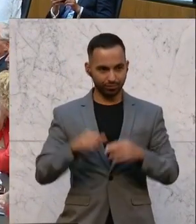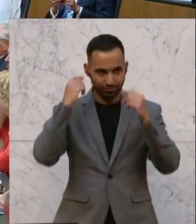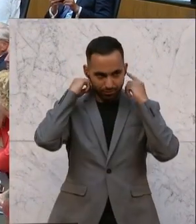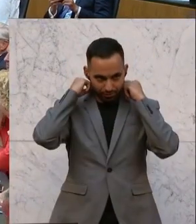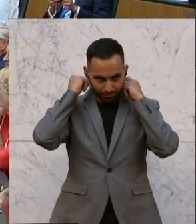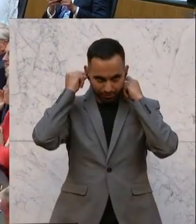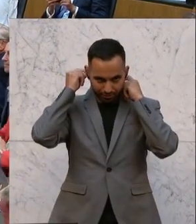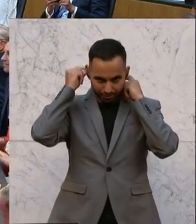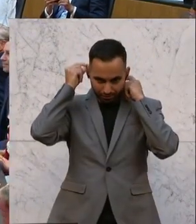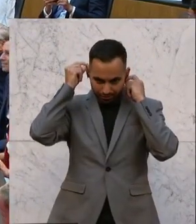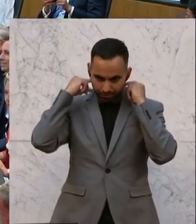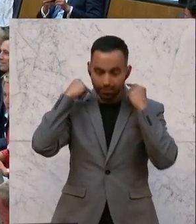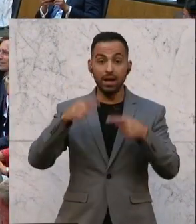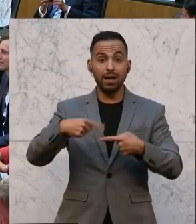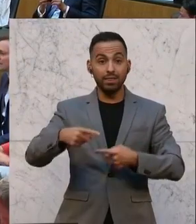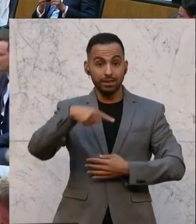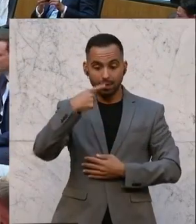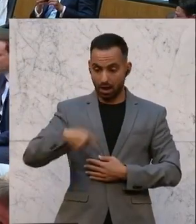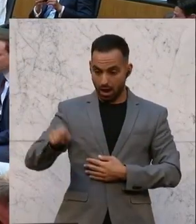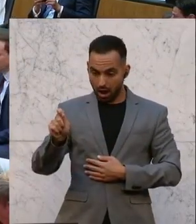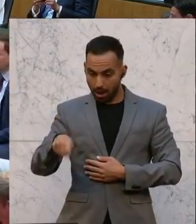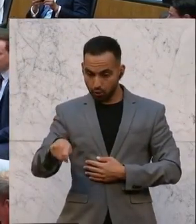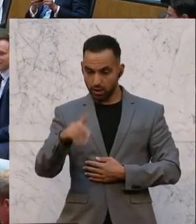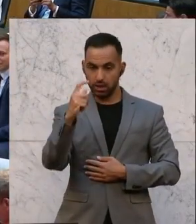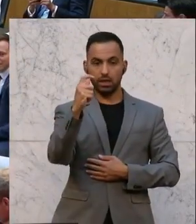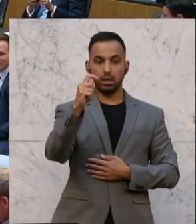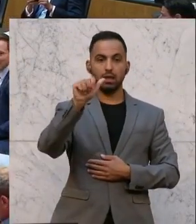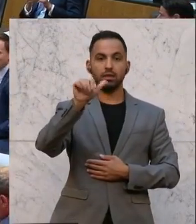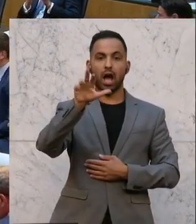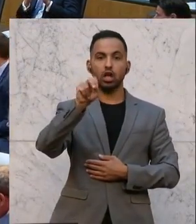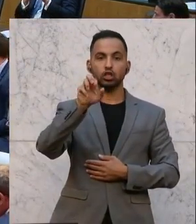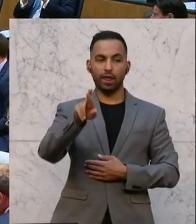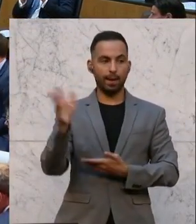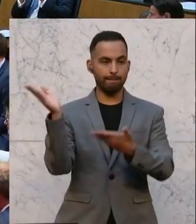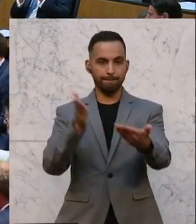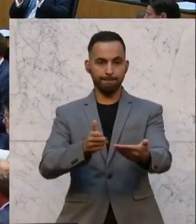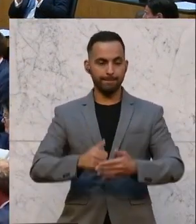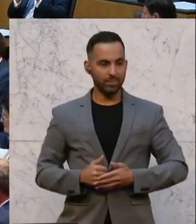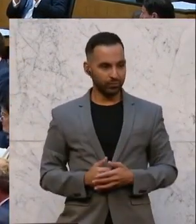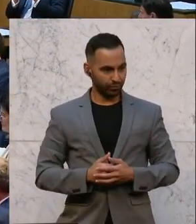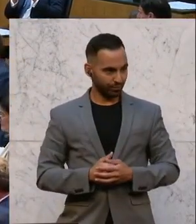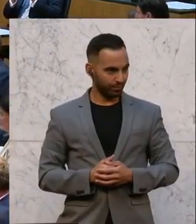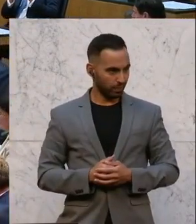Janik Schetti, der Jugendsprecher der NEOS, war das. Er wirft dem Bildungsminister Untätigkeit vor. In der